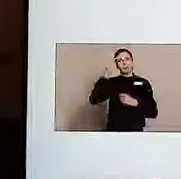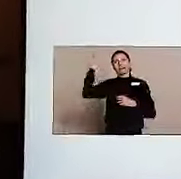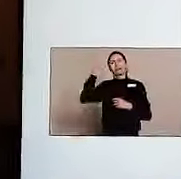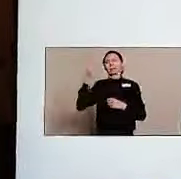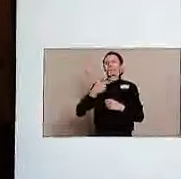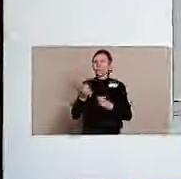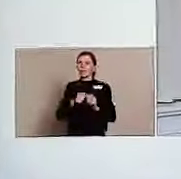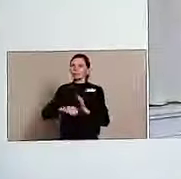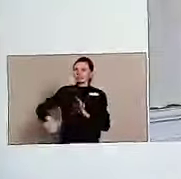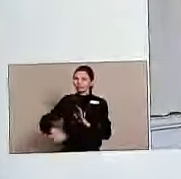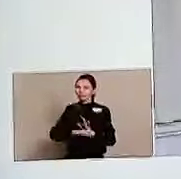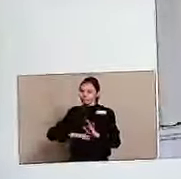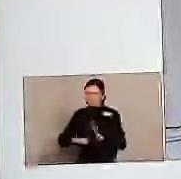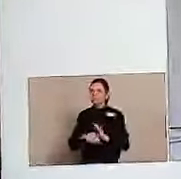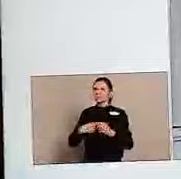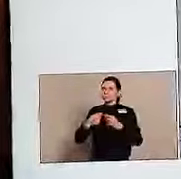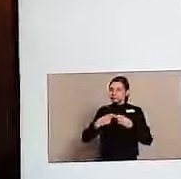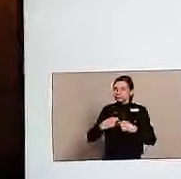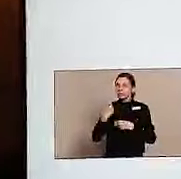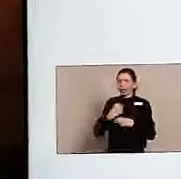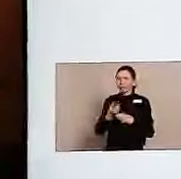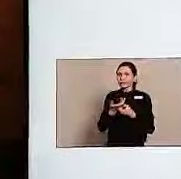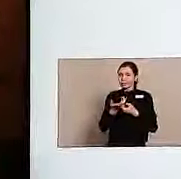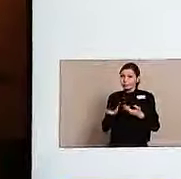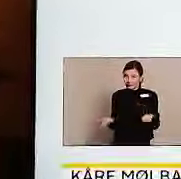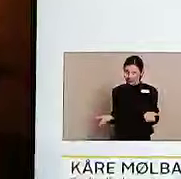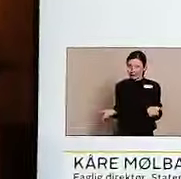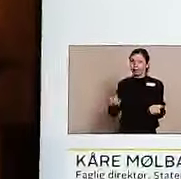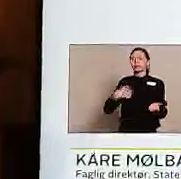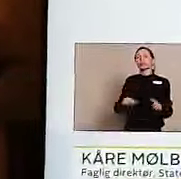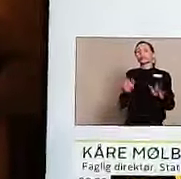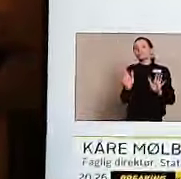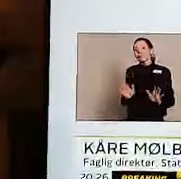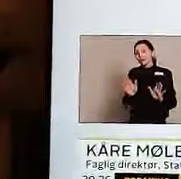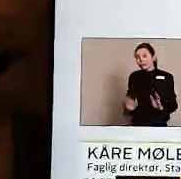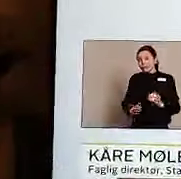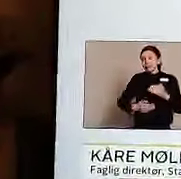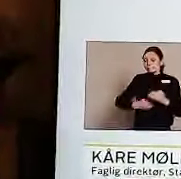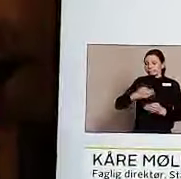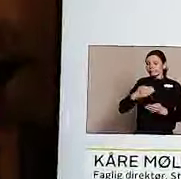يعني يقدم إرشادات ونصح للمواطنين دائما دائما